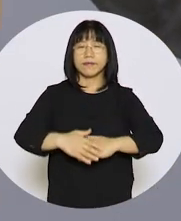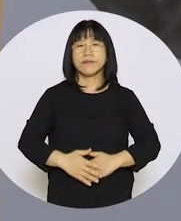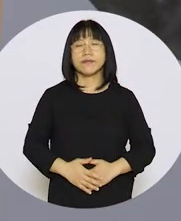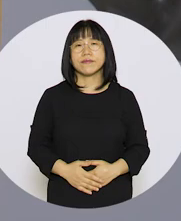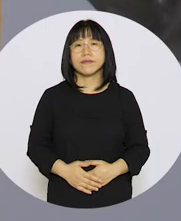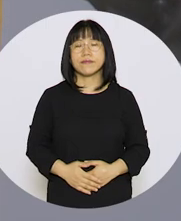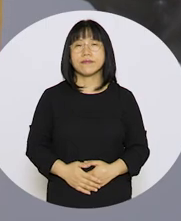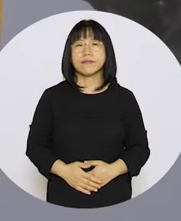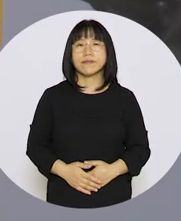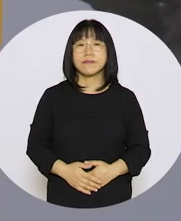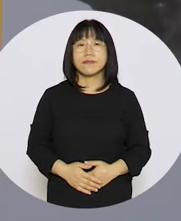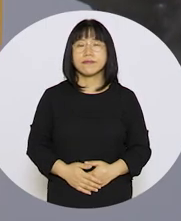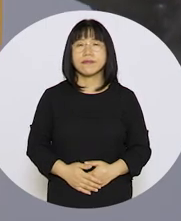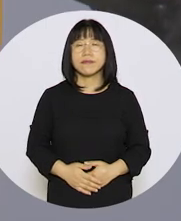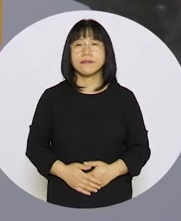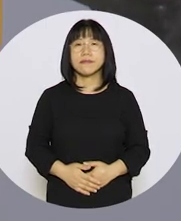방침입니다